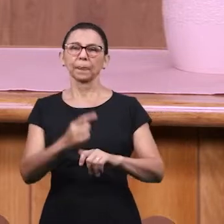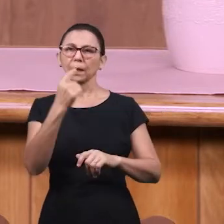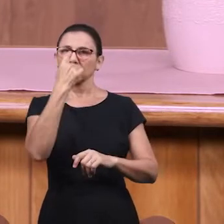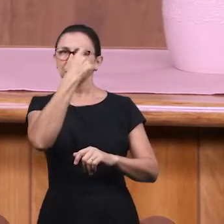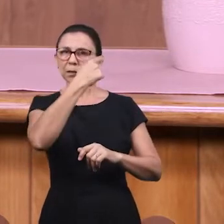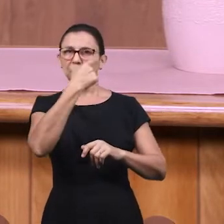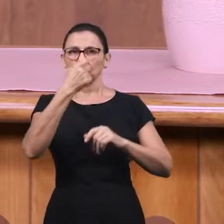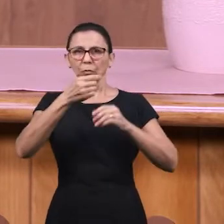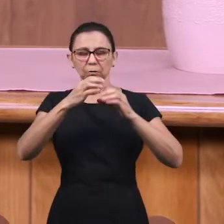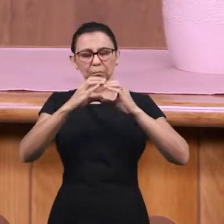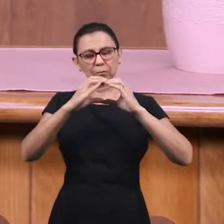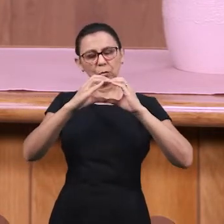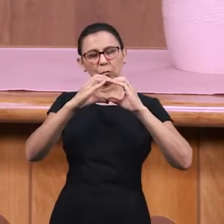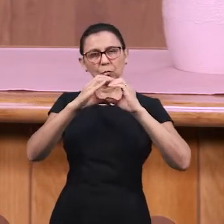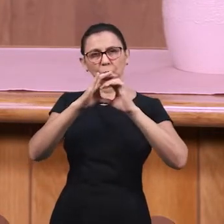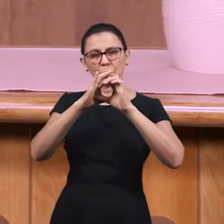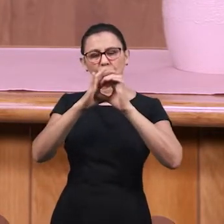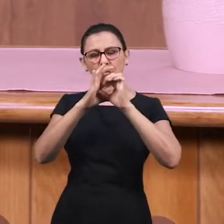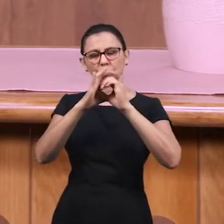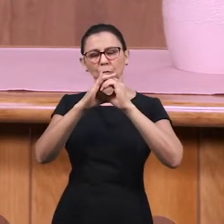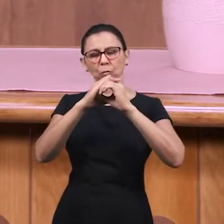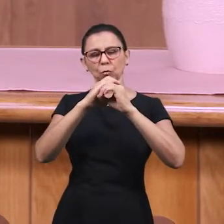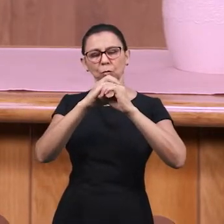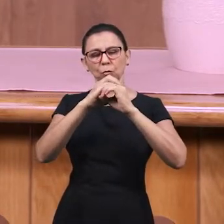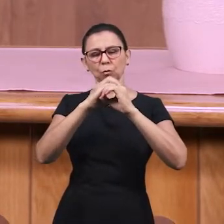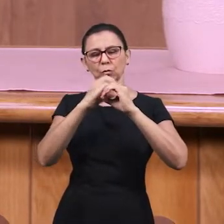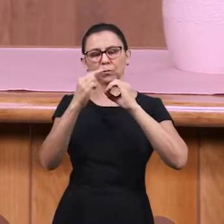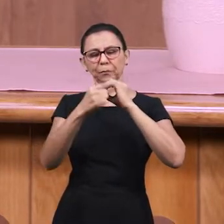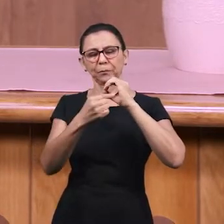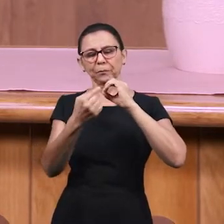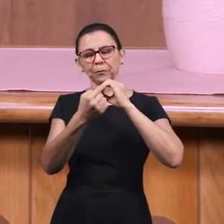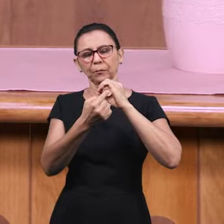этот шарик, да, у него впереди